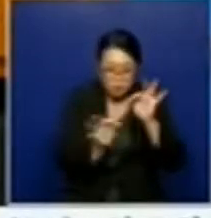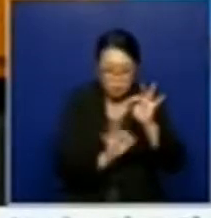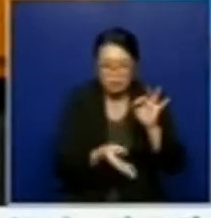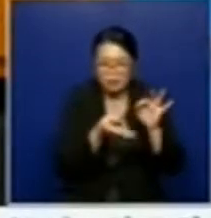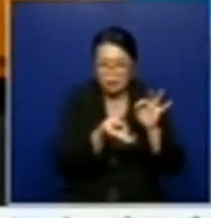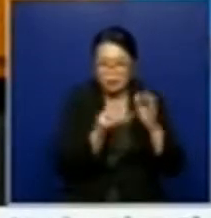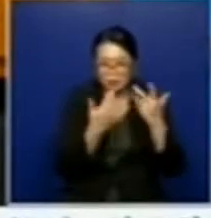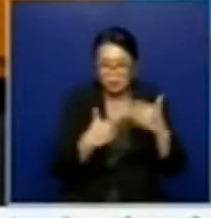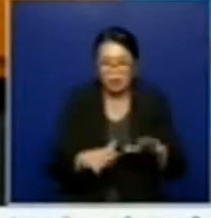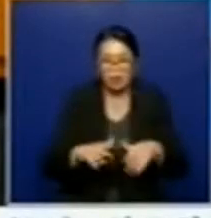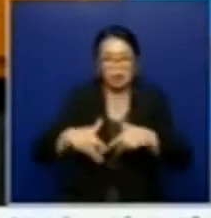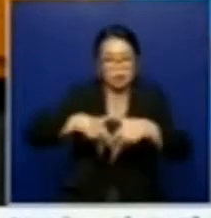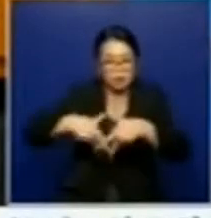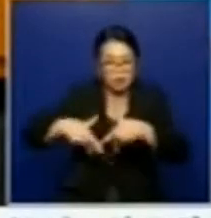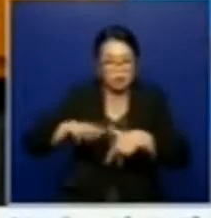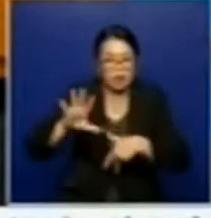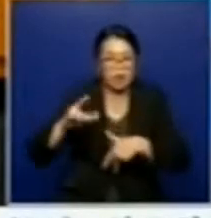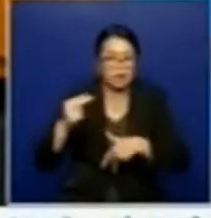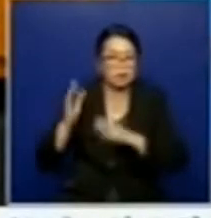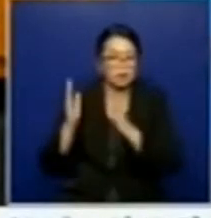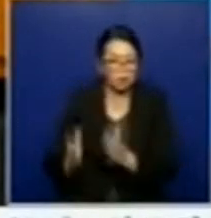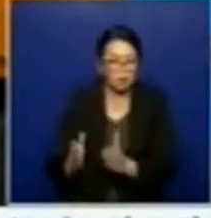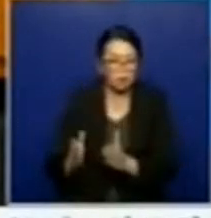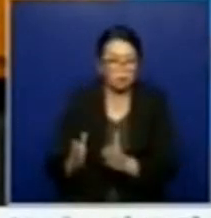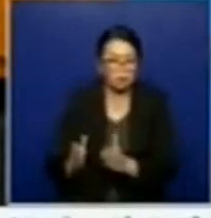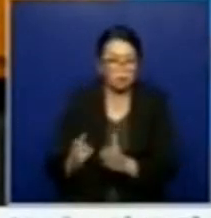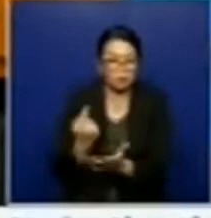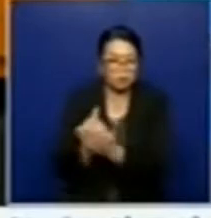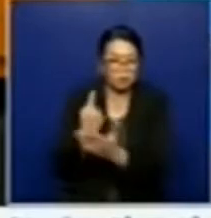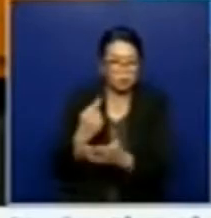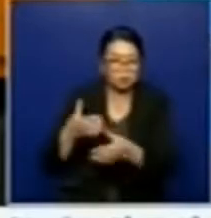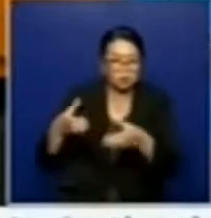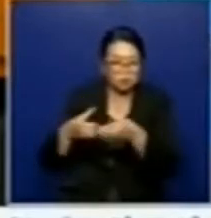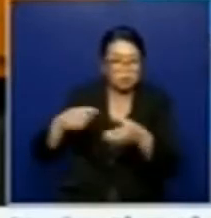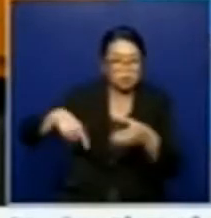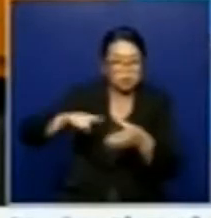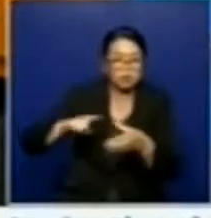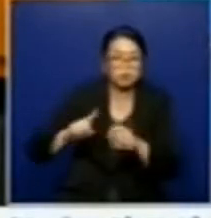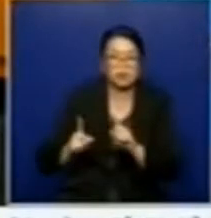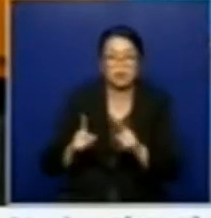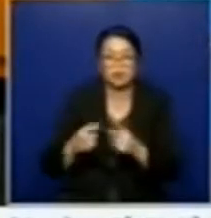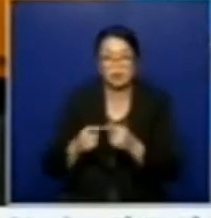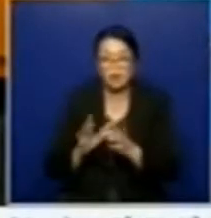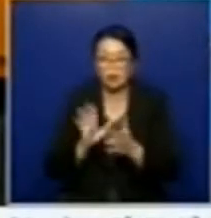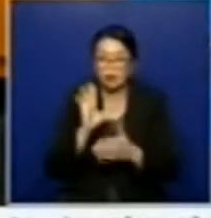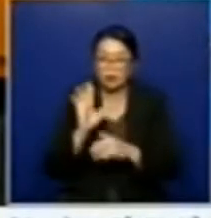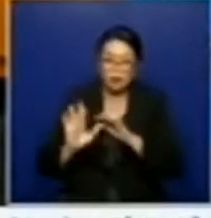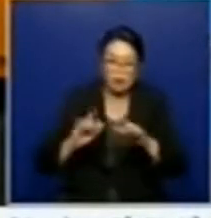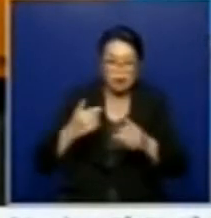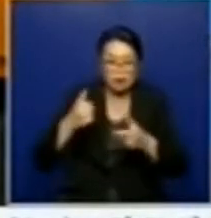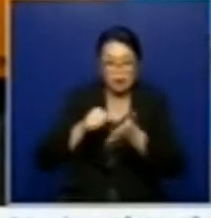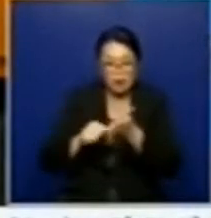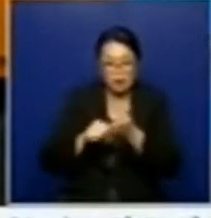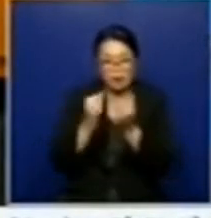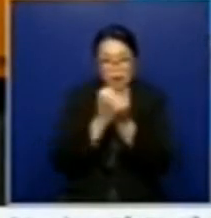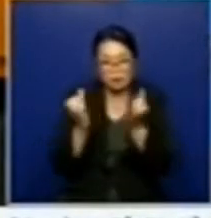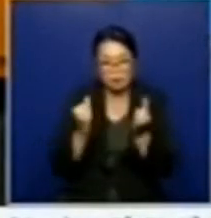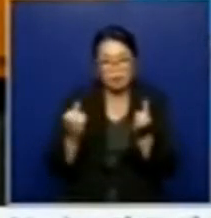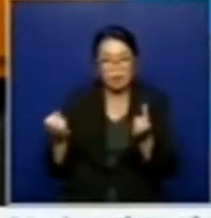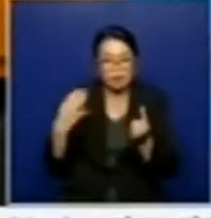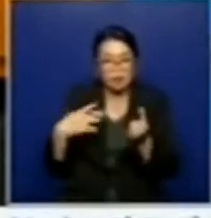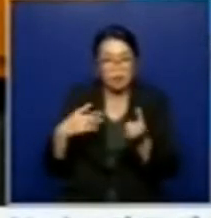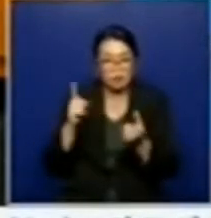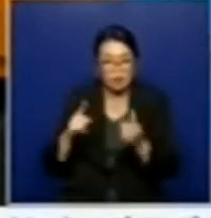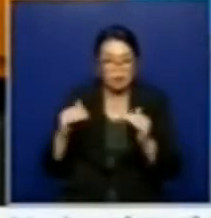แล้วก็สุดท้ายก็คือประชาชน 50,000 คนซึ่งไม่ได้มาจาก Google Form นะครับการยับยั้งการแก้รัฐธรรมนูญก็เหมือนกันครับยังคงใช้